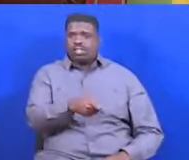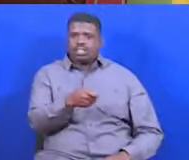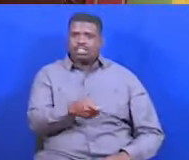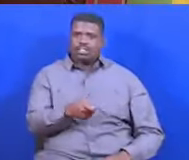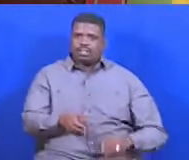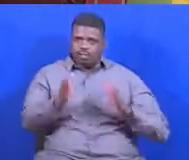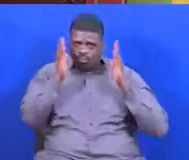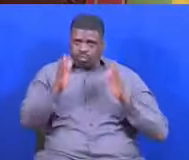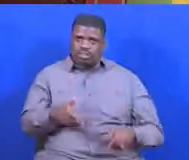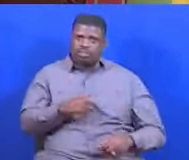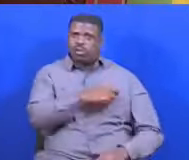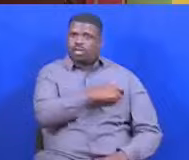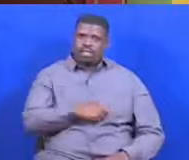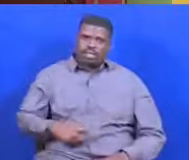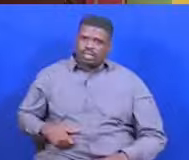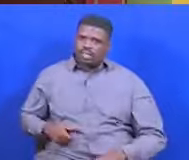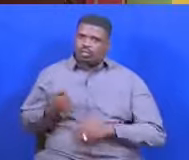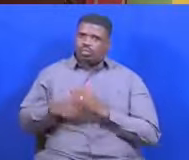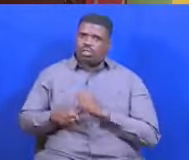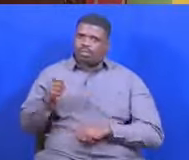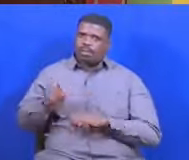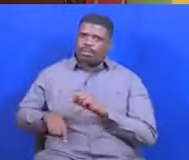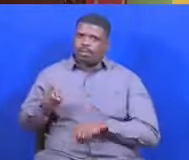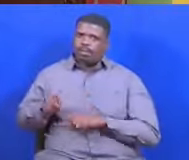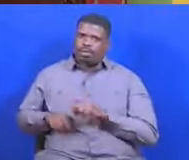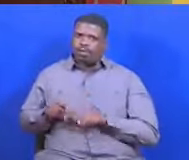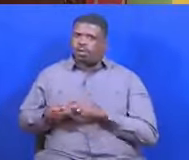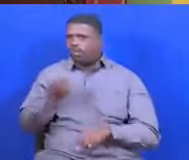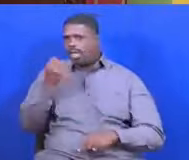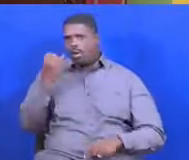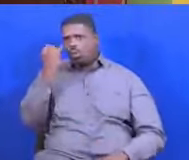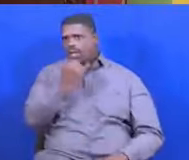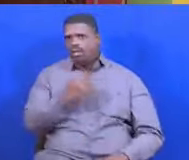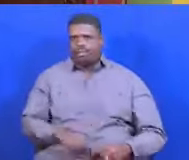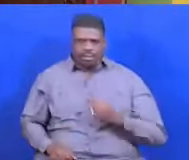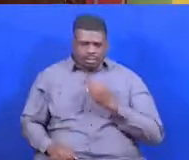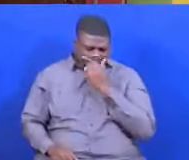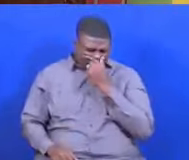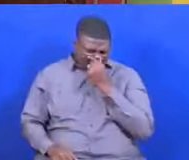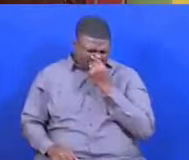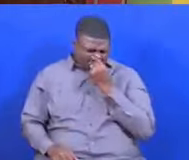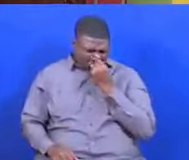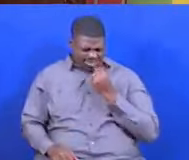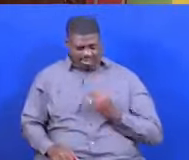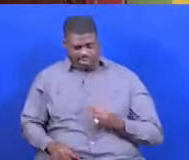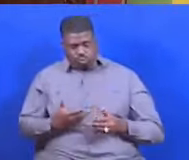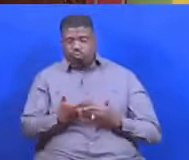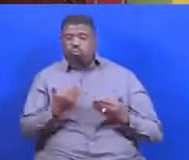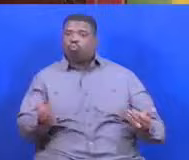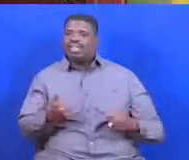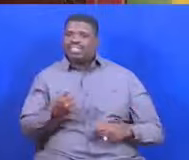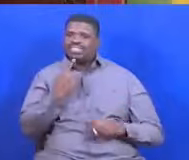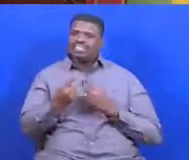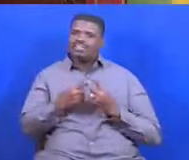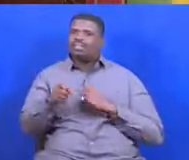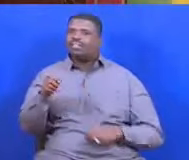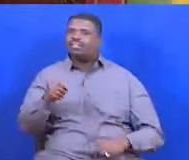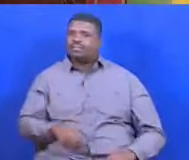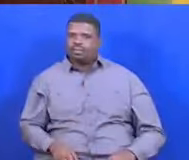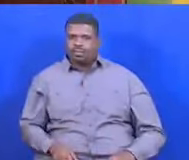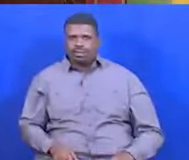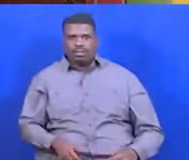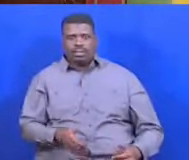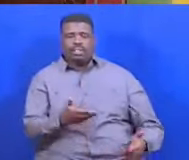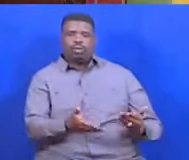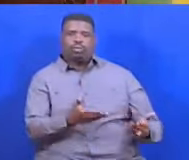sana Mheshimiwa Rais kwenye mapambano dhidi ya madawa ya kulevya. Kwa nini nasema hivyo Mheshimiwa Spika?